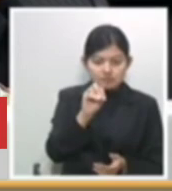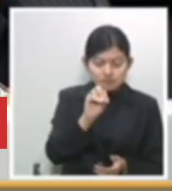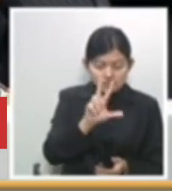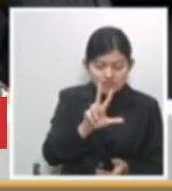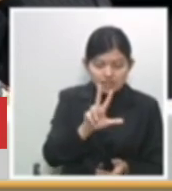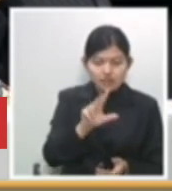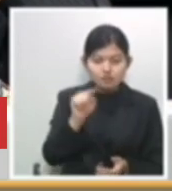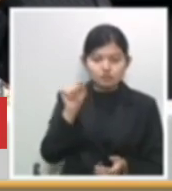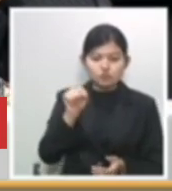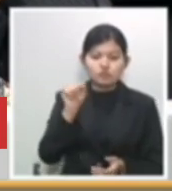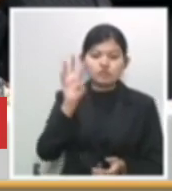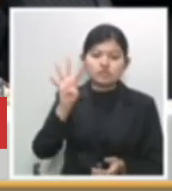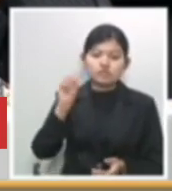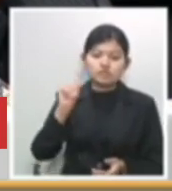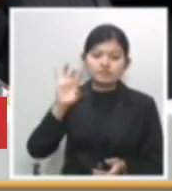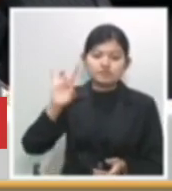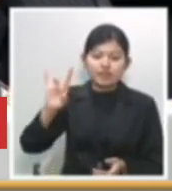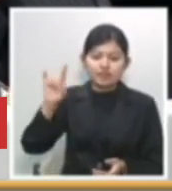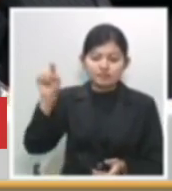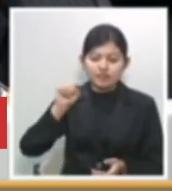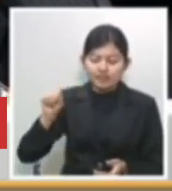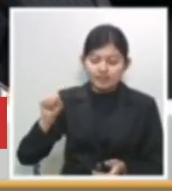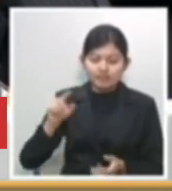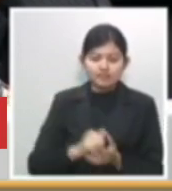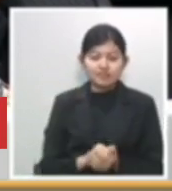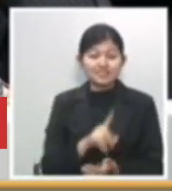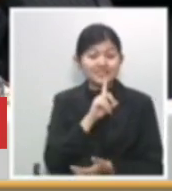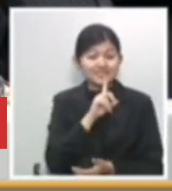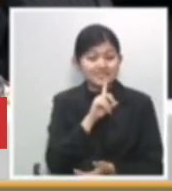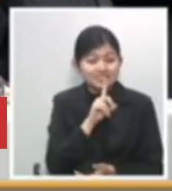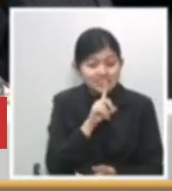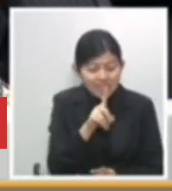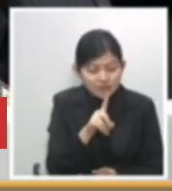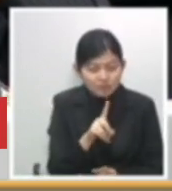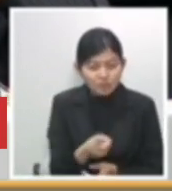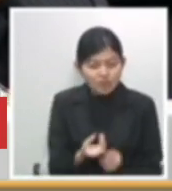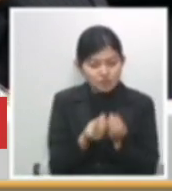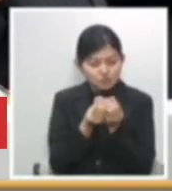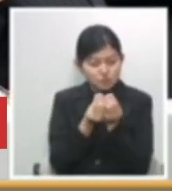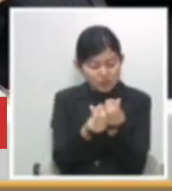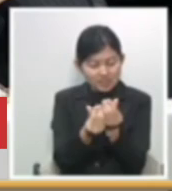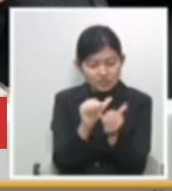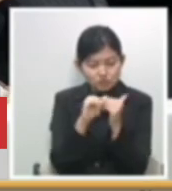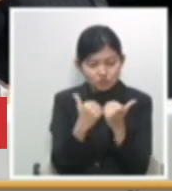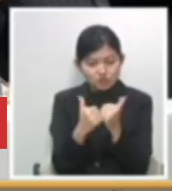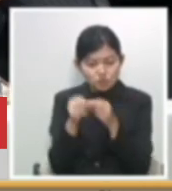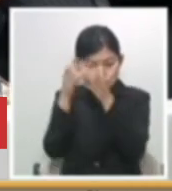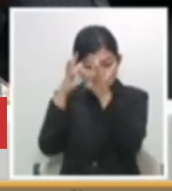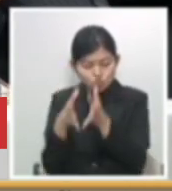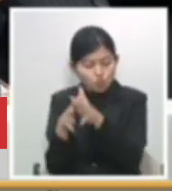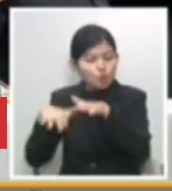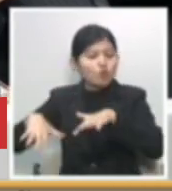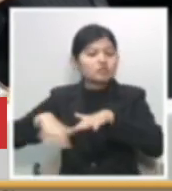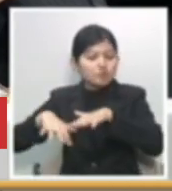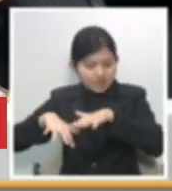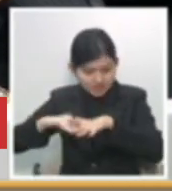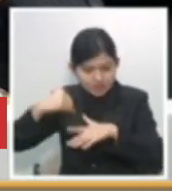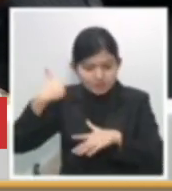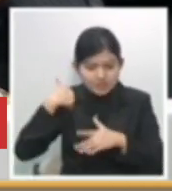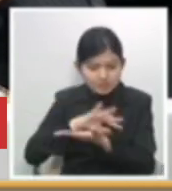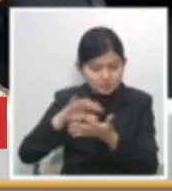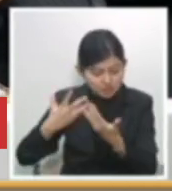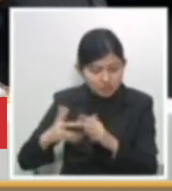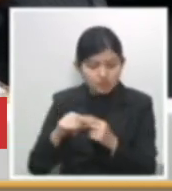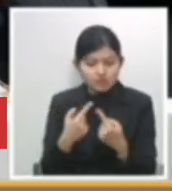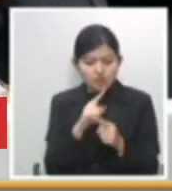อร์เซ็นต์ถามว่าในอัตราตรงนี้เนี่ยครูปกติเราก็มีอยู่แล้วเนี่ยท่านไปจ้